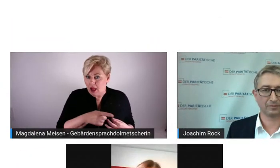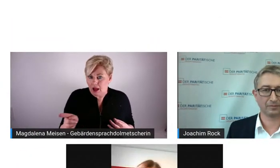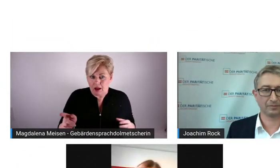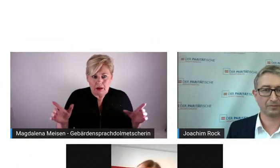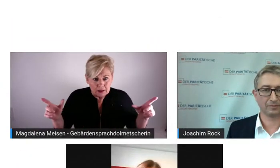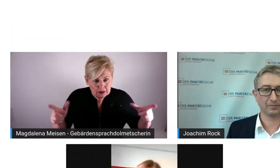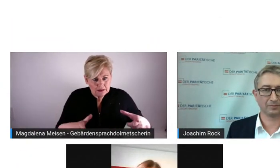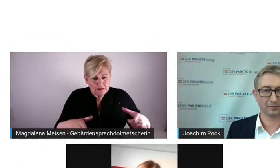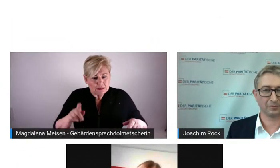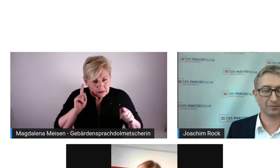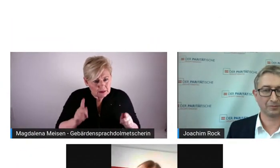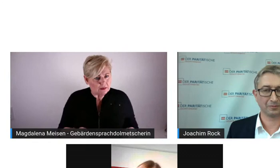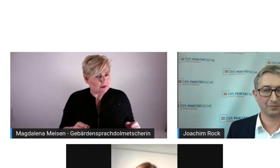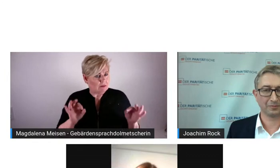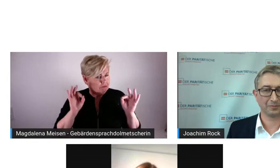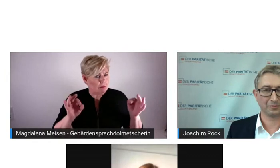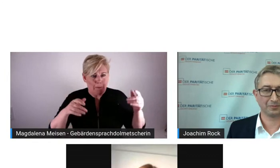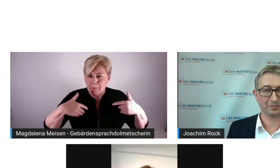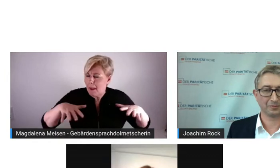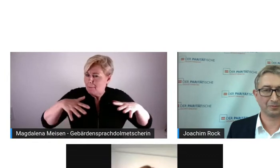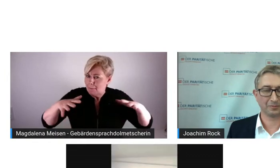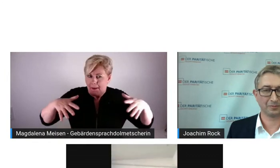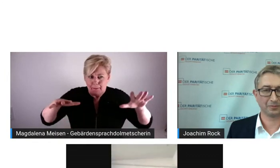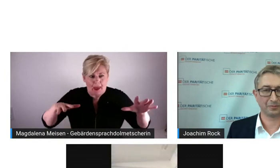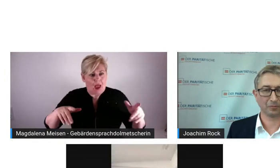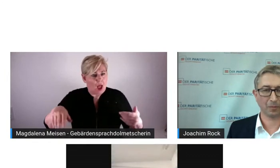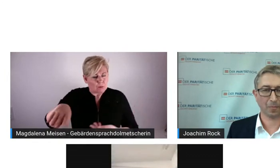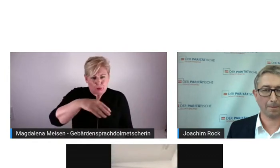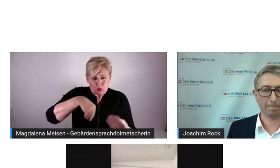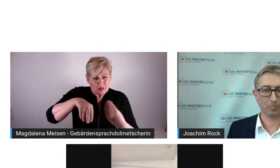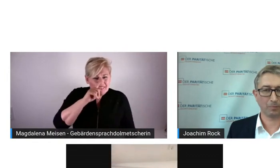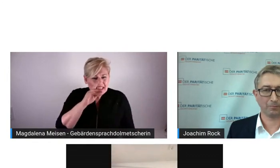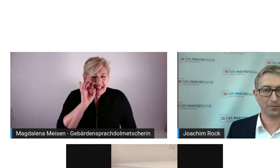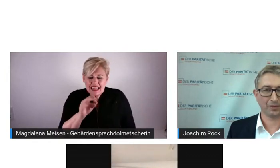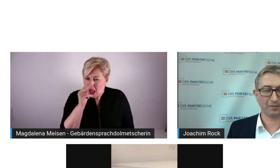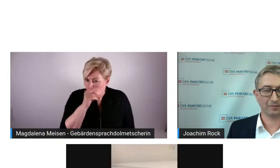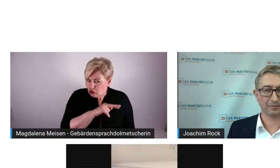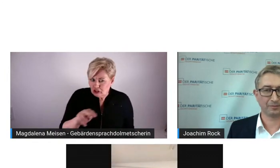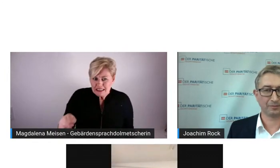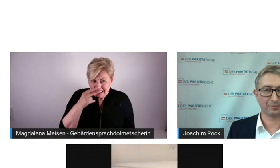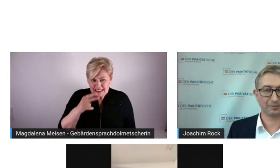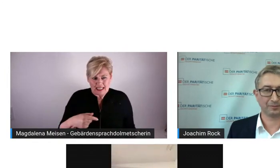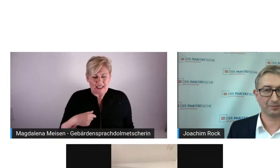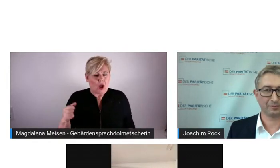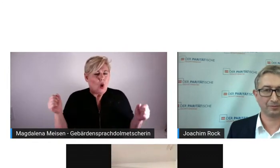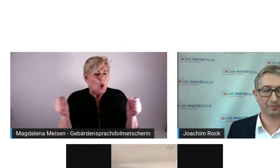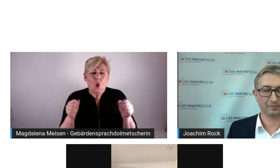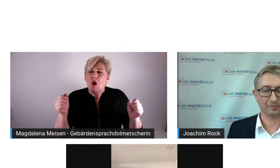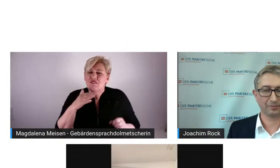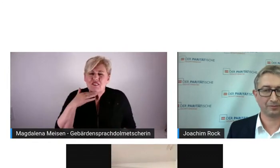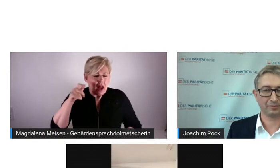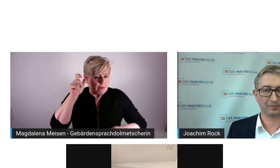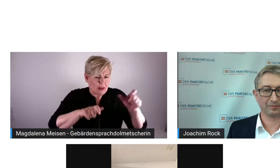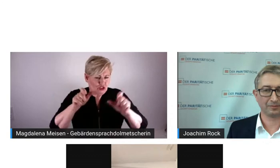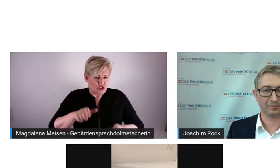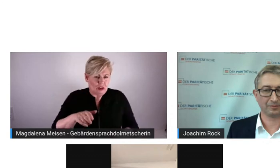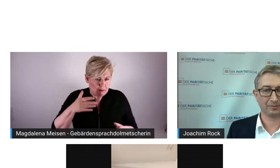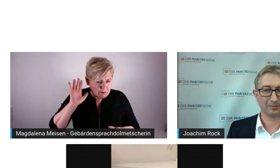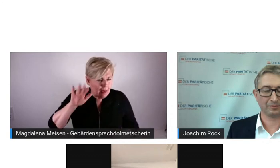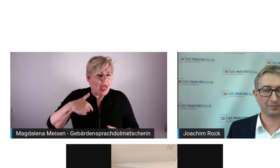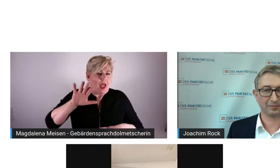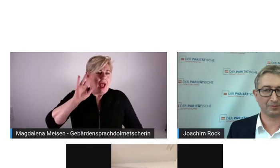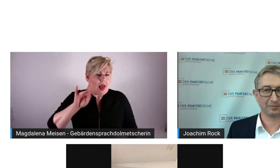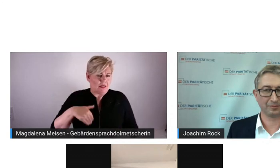immer munterer wird und dass wir eigentlich, wenn wir mal hingucken, sehen, dass sehr, sehr viel mehr Menschen als früher auch